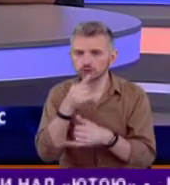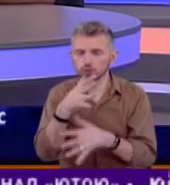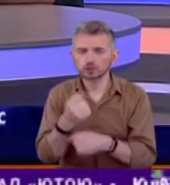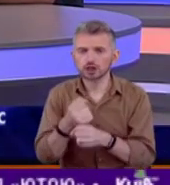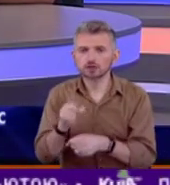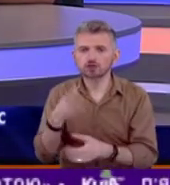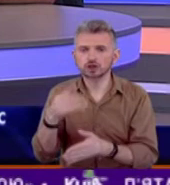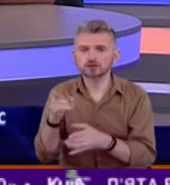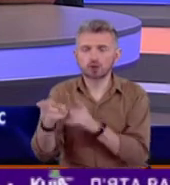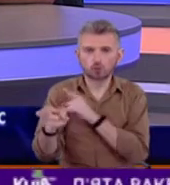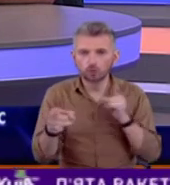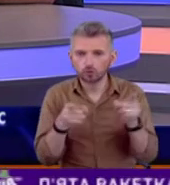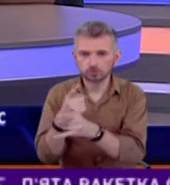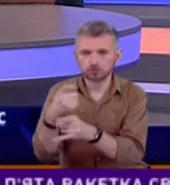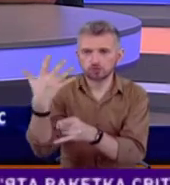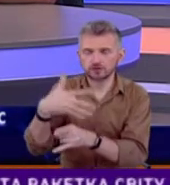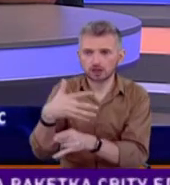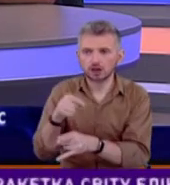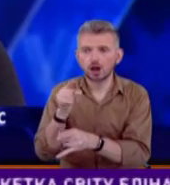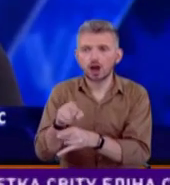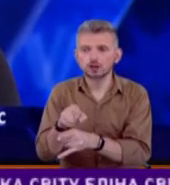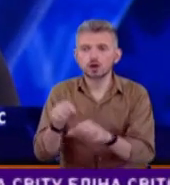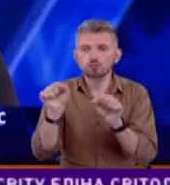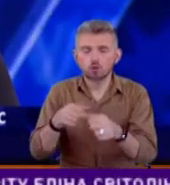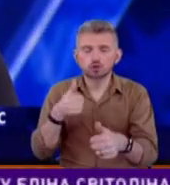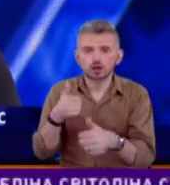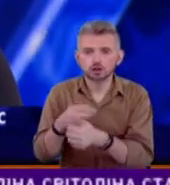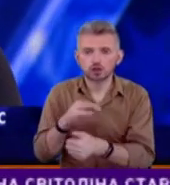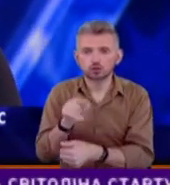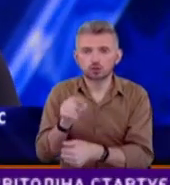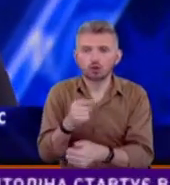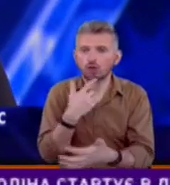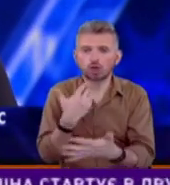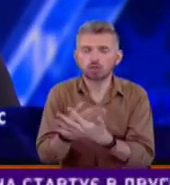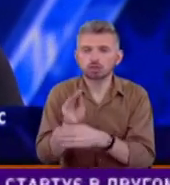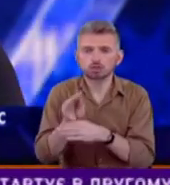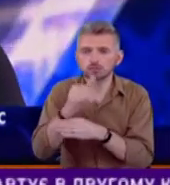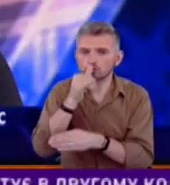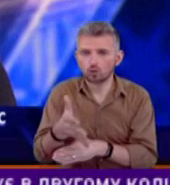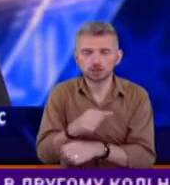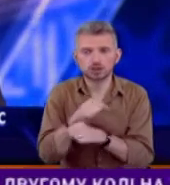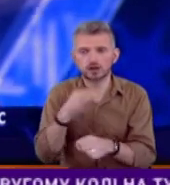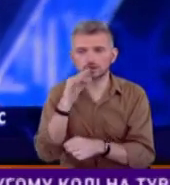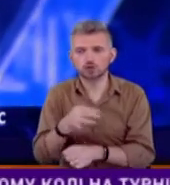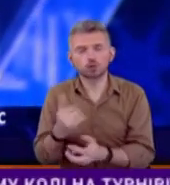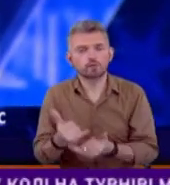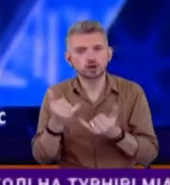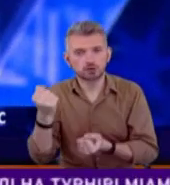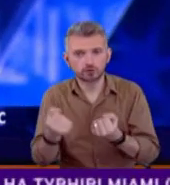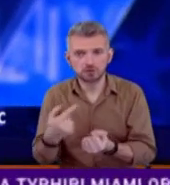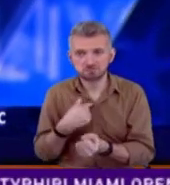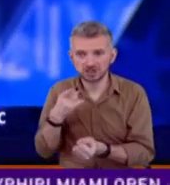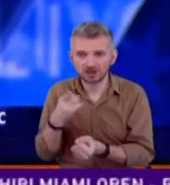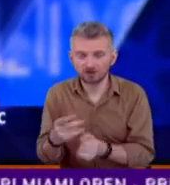їх обганяє автомобіль на скорості 150, вони його теоретично можуть догнати, але вони йому пред'явити нічого не можуть. Нельзя сказати, що, уважаемый водитель, ми